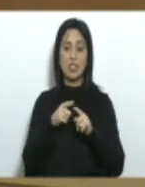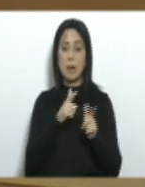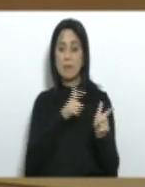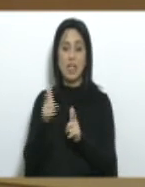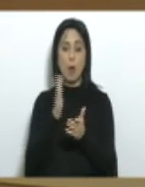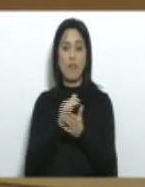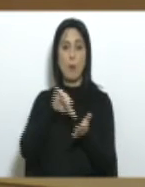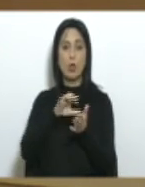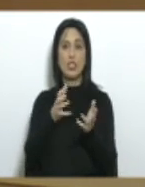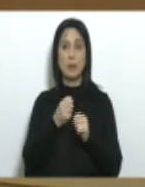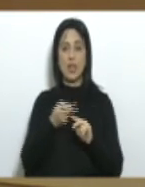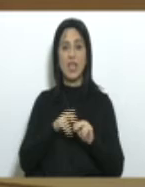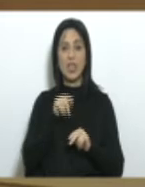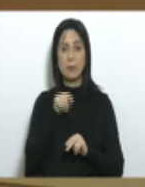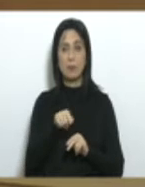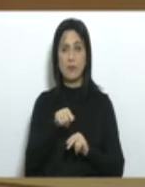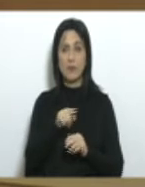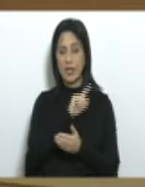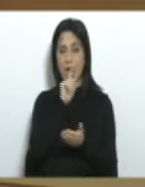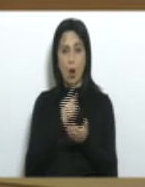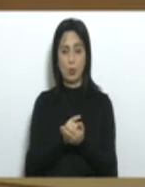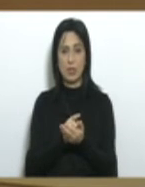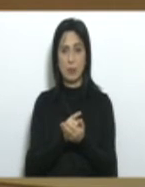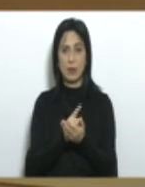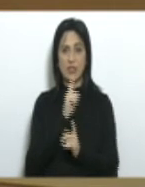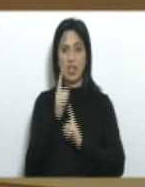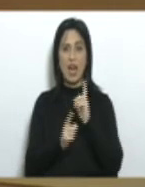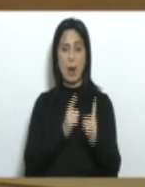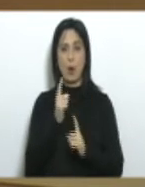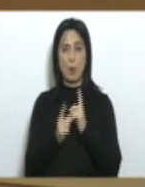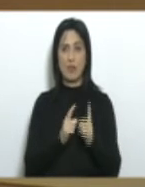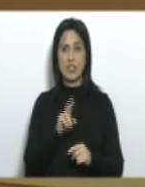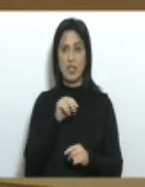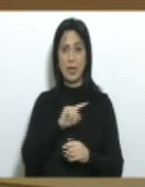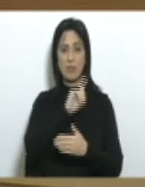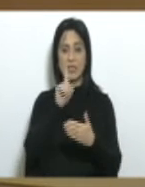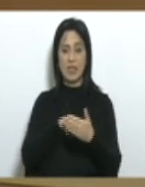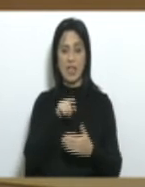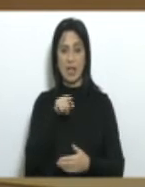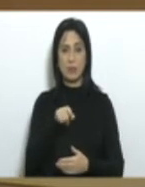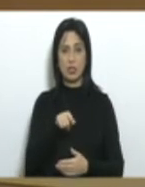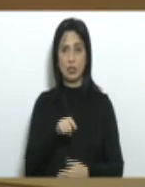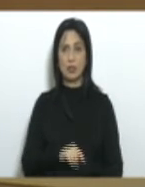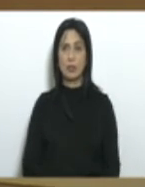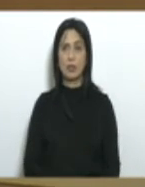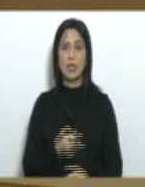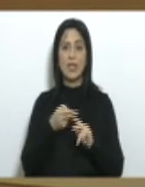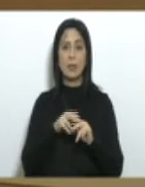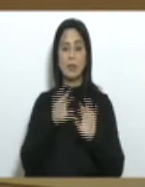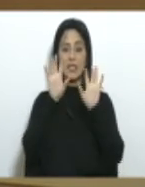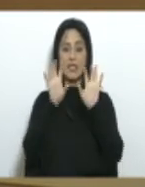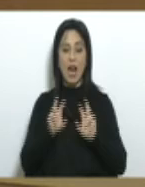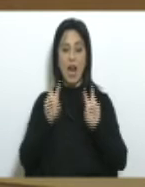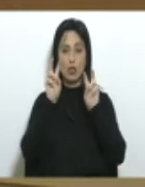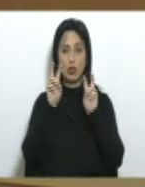მივიღოთ იმ აუცილებელ რეფორმებში და იმ საკითხებში, იმ